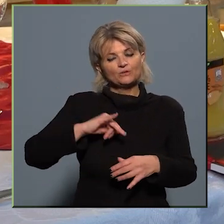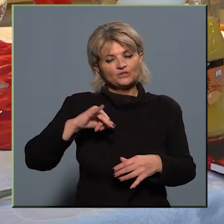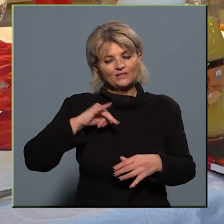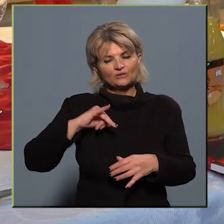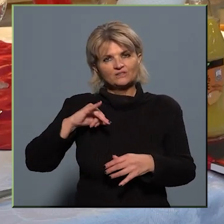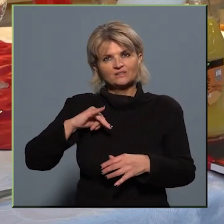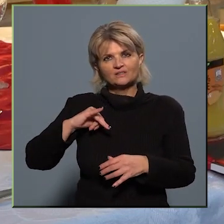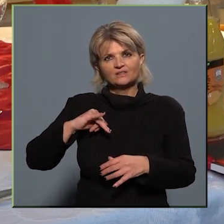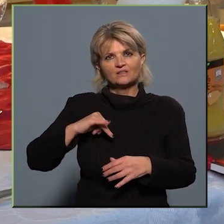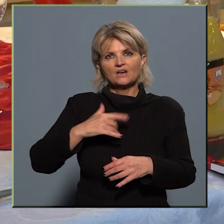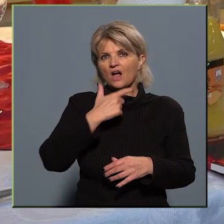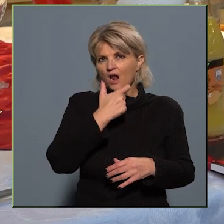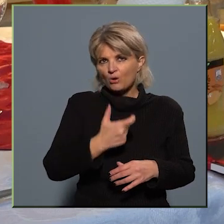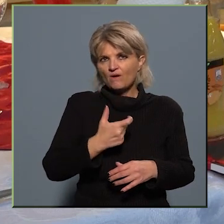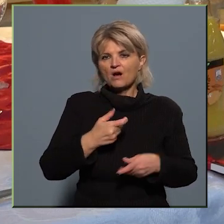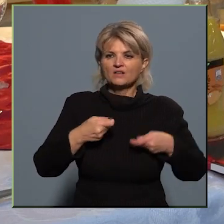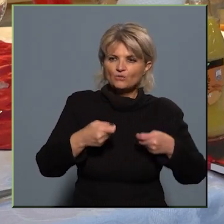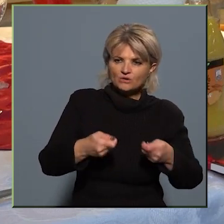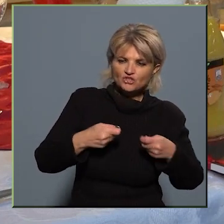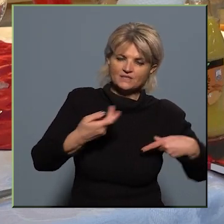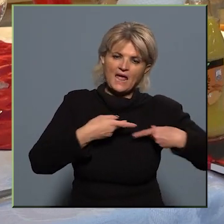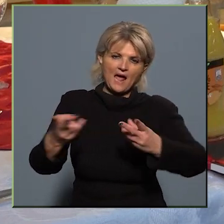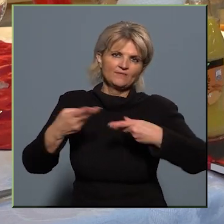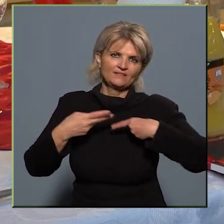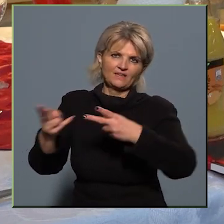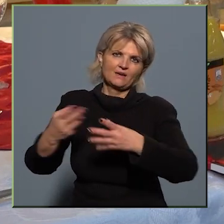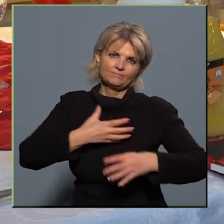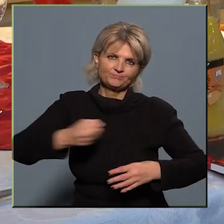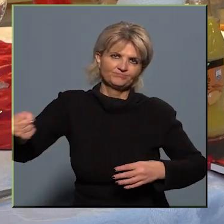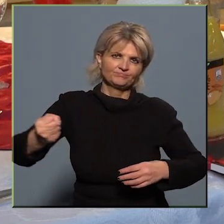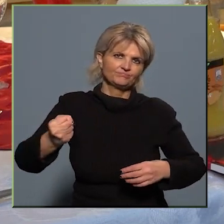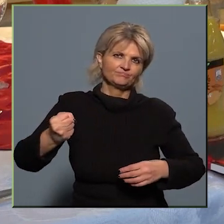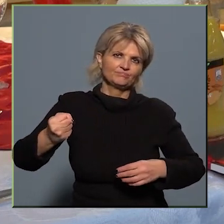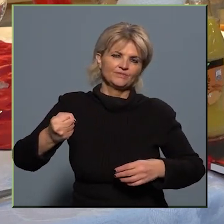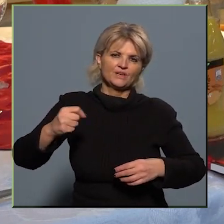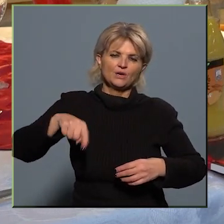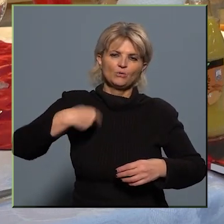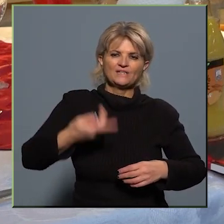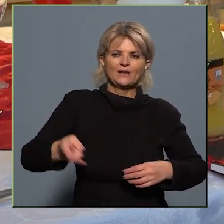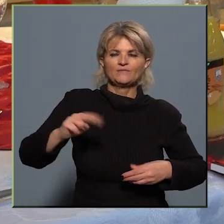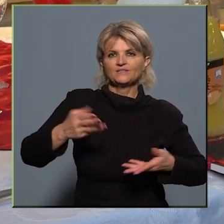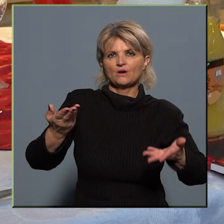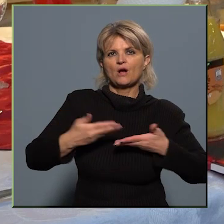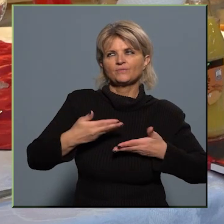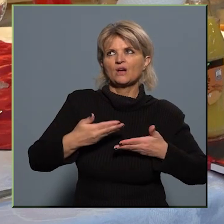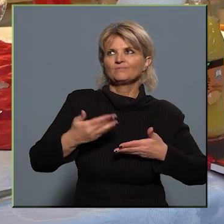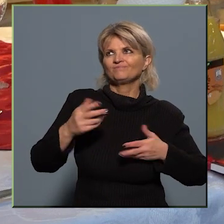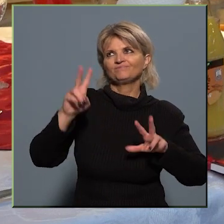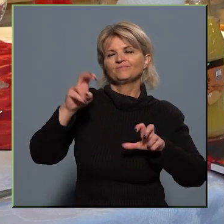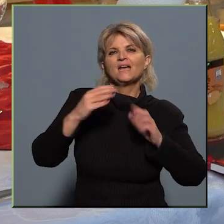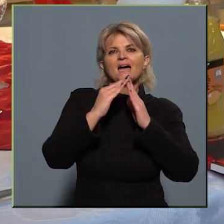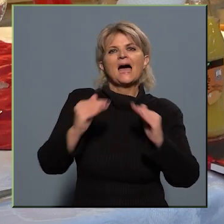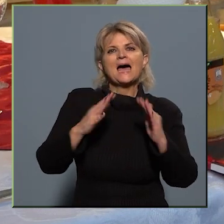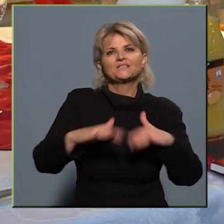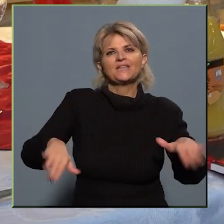a lovakat, kocsit, egyebeket elvittek, és utána visszakaphatták ilyen háztáiszerű